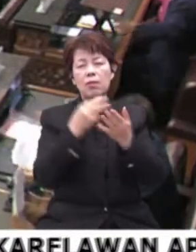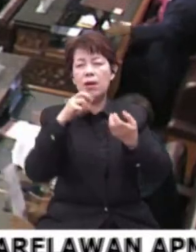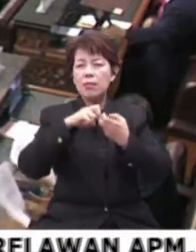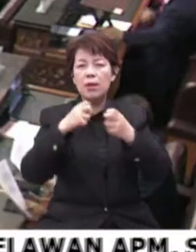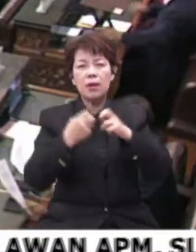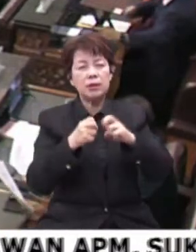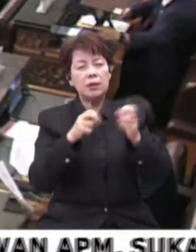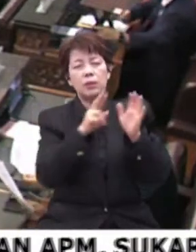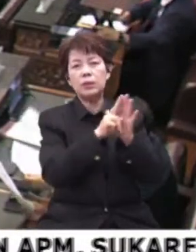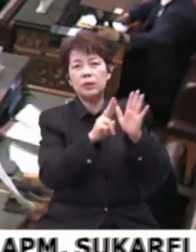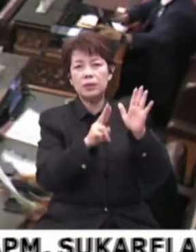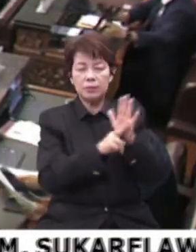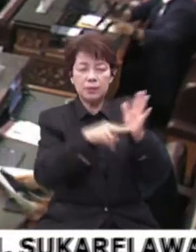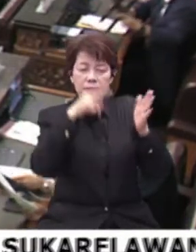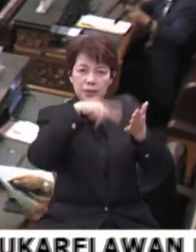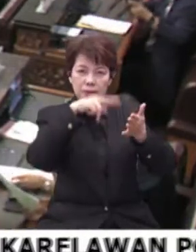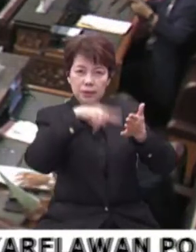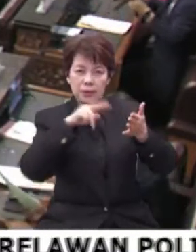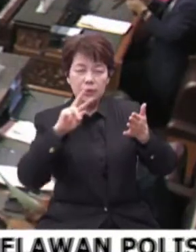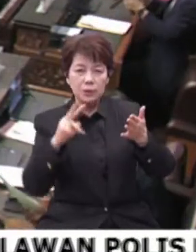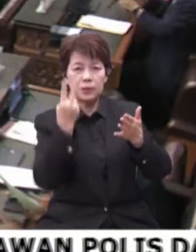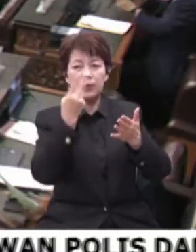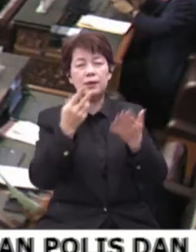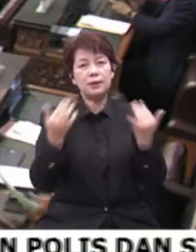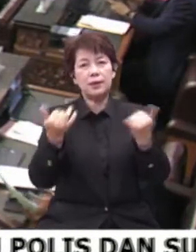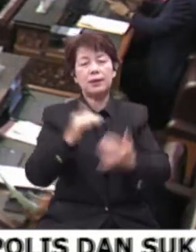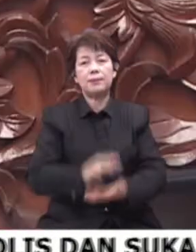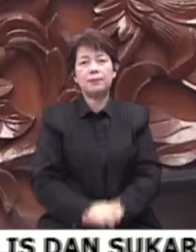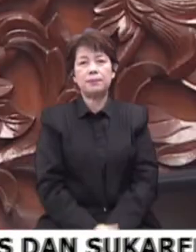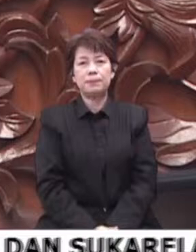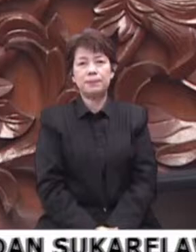ini dibacakan kalian kedua sekarang